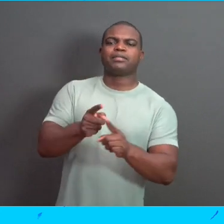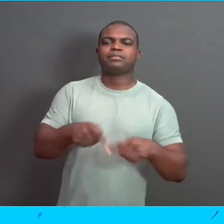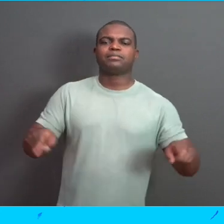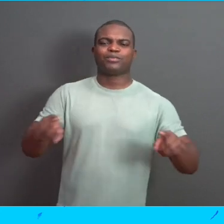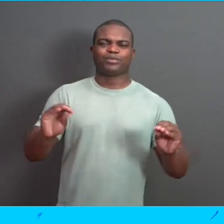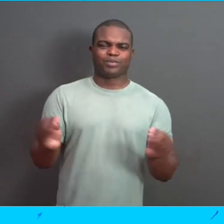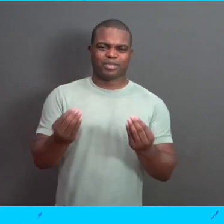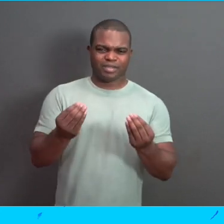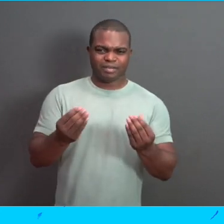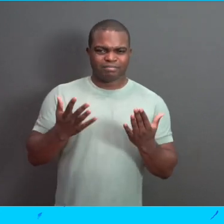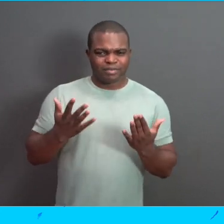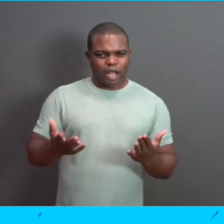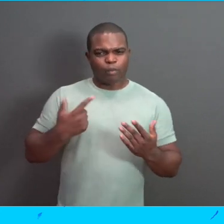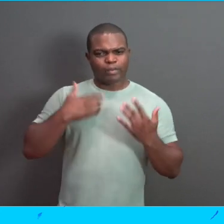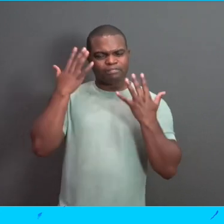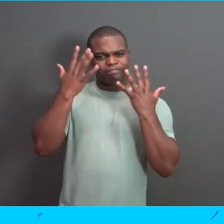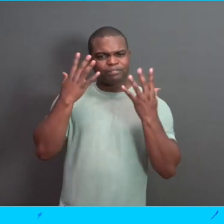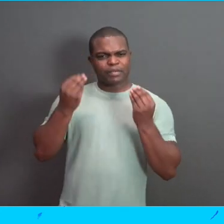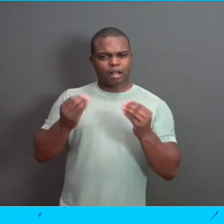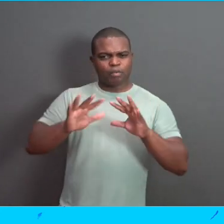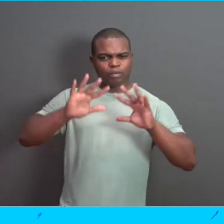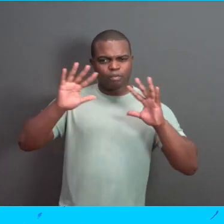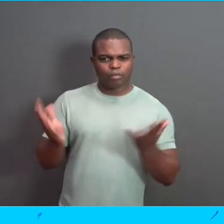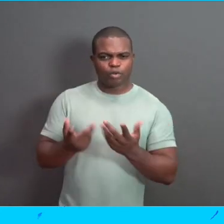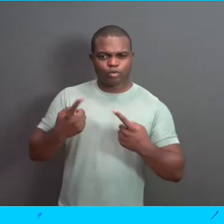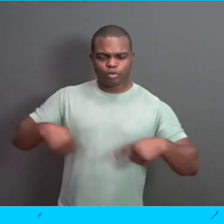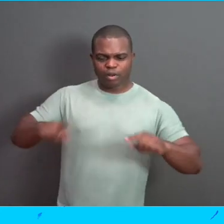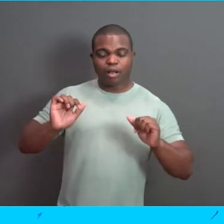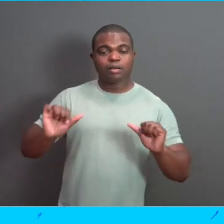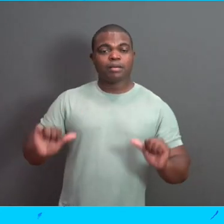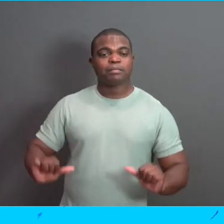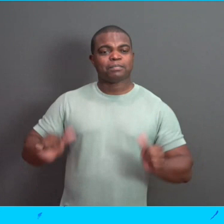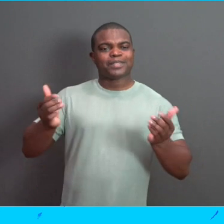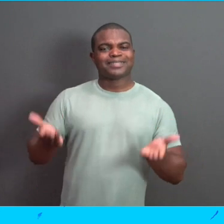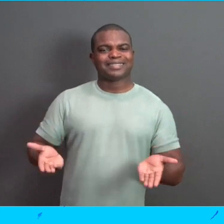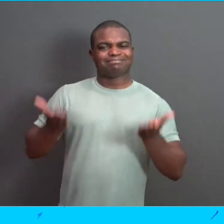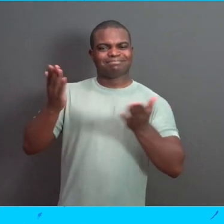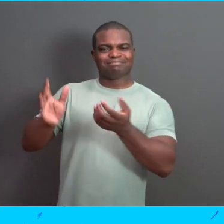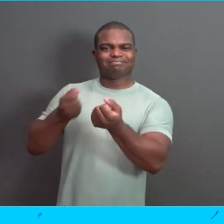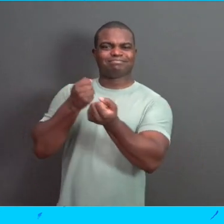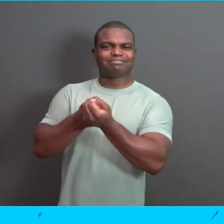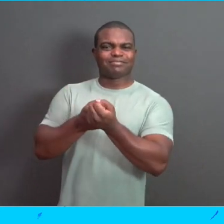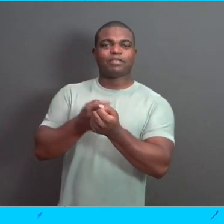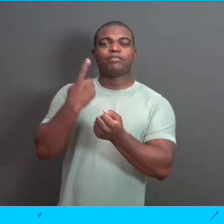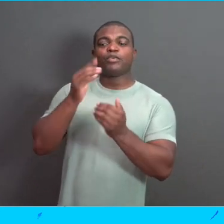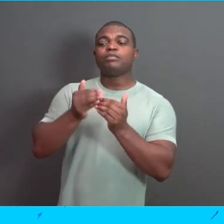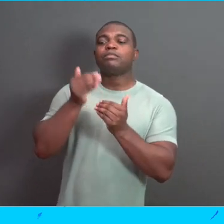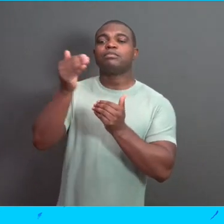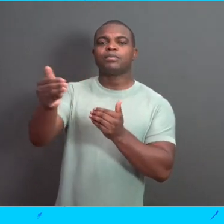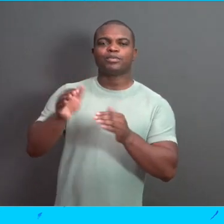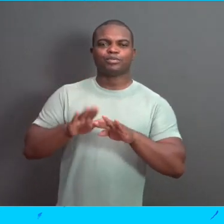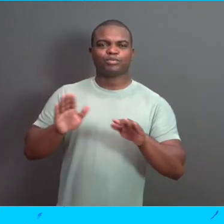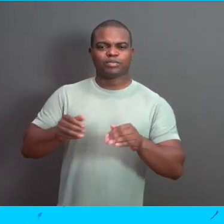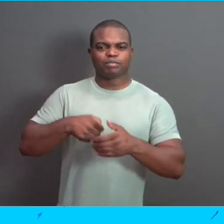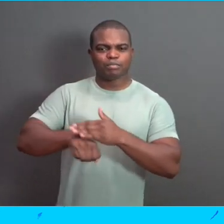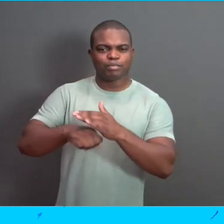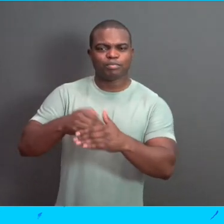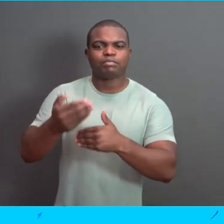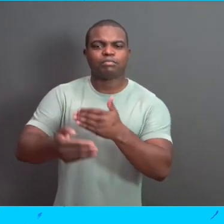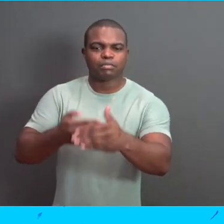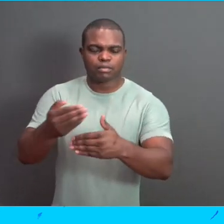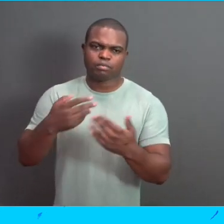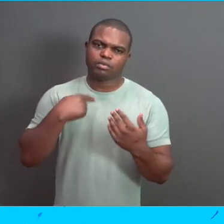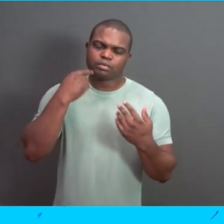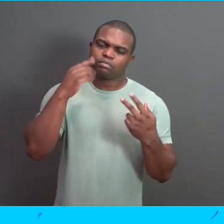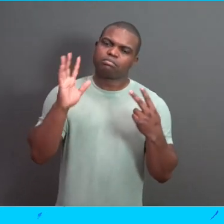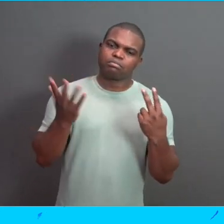les adolescents avec les outils qui vont les aider à solutionner ce type de crise. Et pendant cette séance, on va parler d'un des outils,